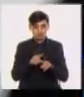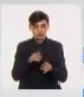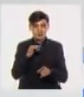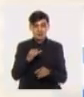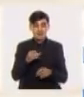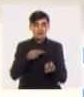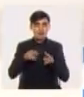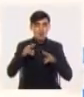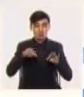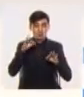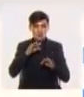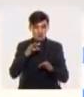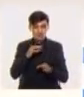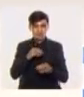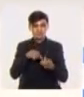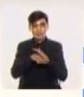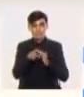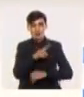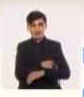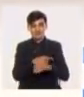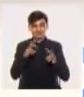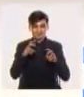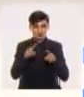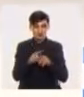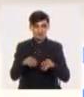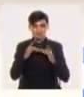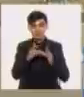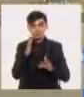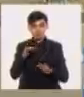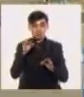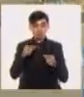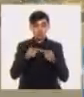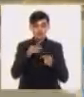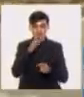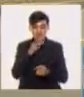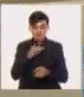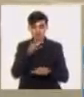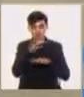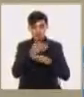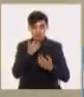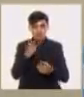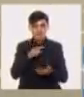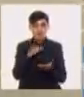Ледовый дворец задействует под госпиталь, чиновник не назвал, отметив, что вопрос еще решается.